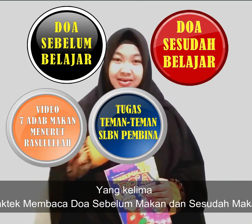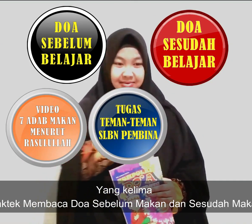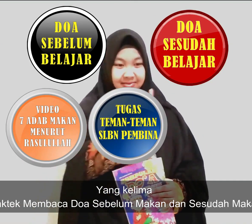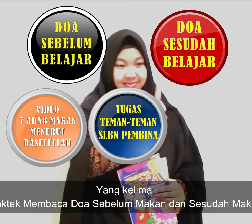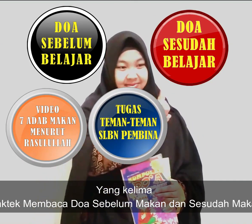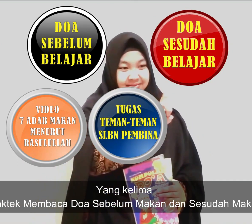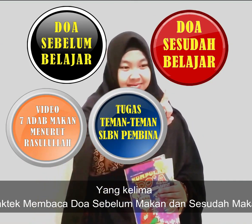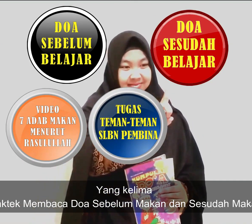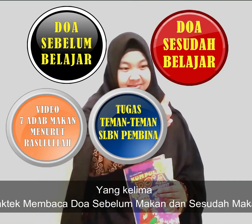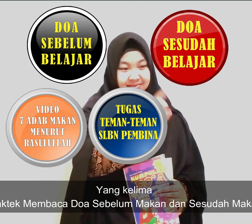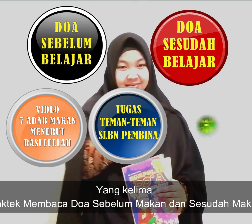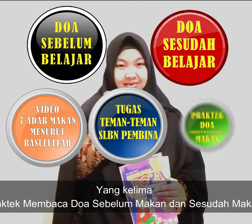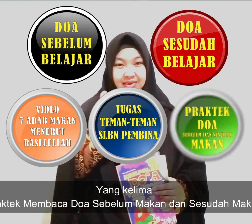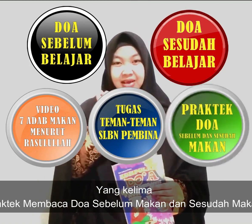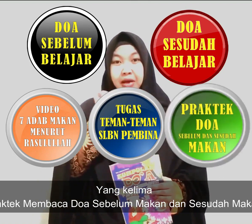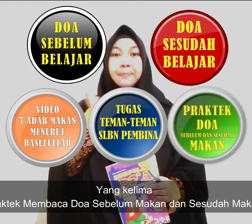kelima,